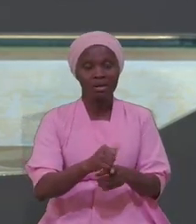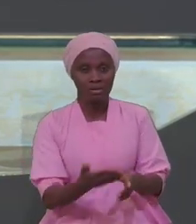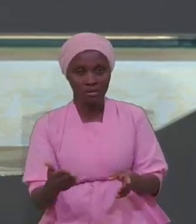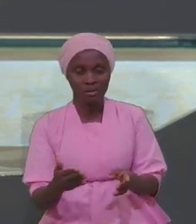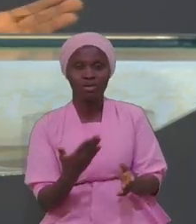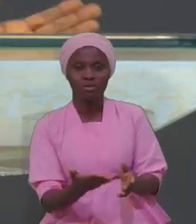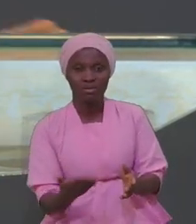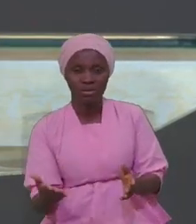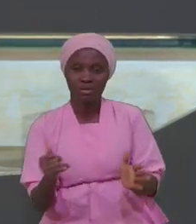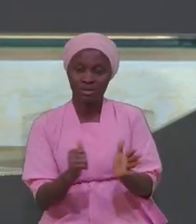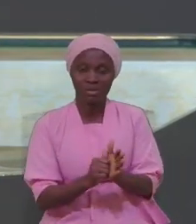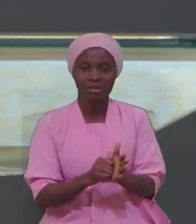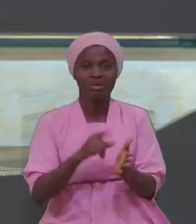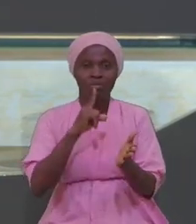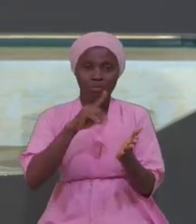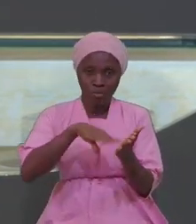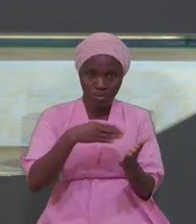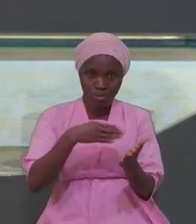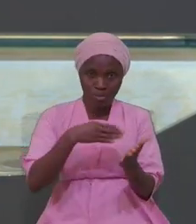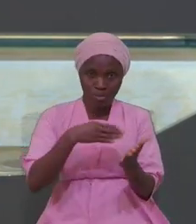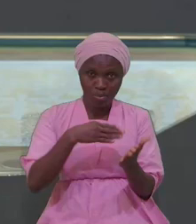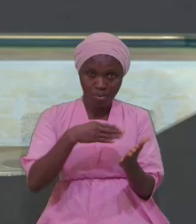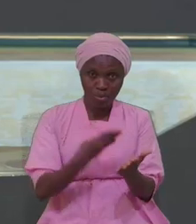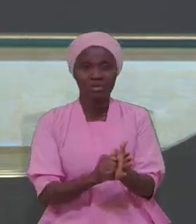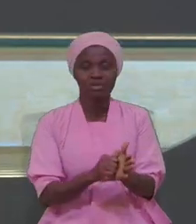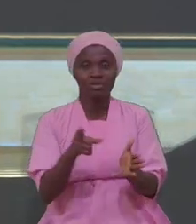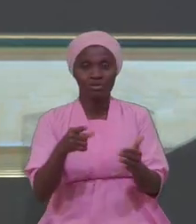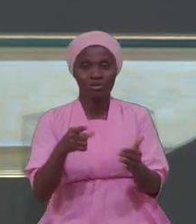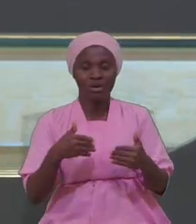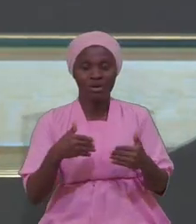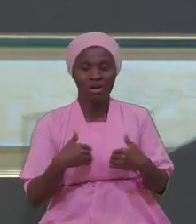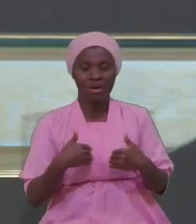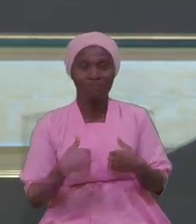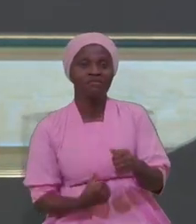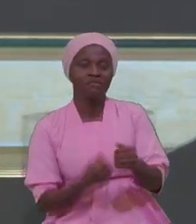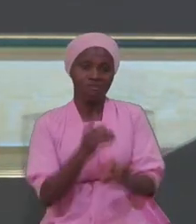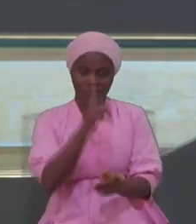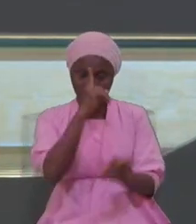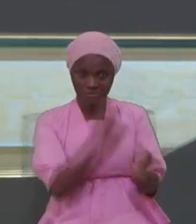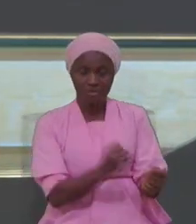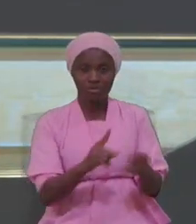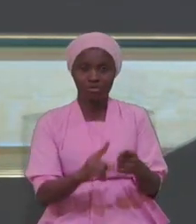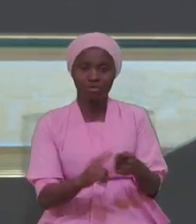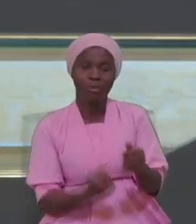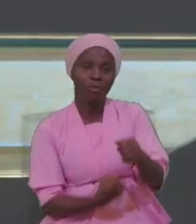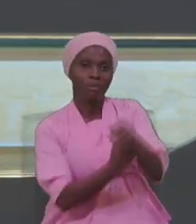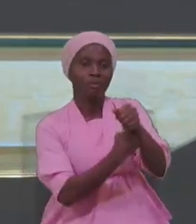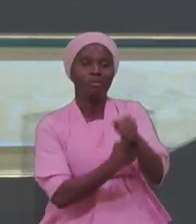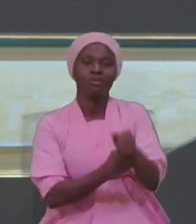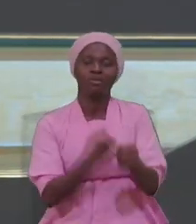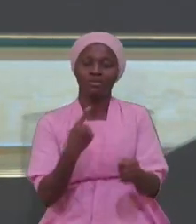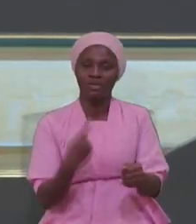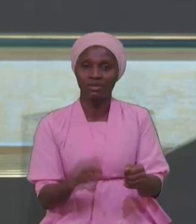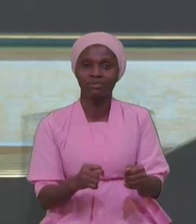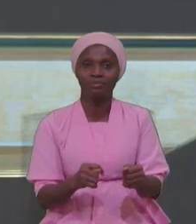as la foi pour soutenir l'expression de bénédiction, Dieu te bénisse, allez en